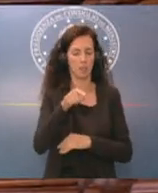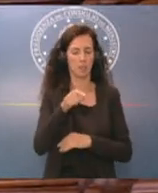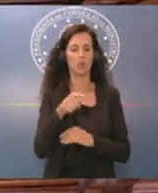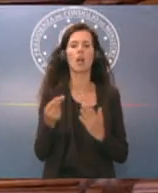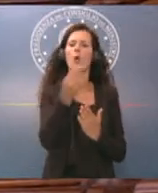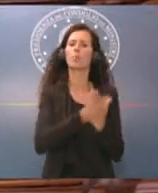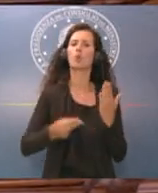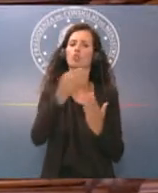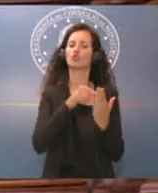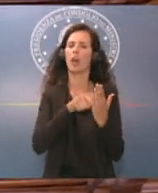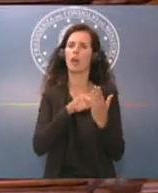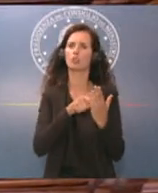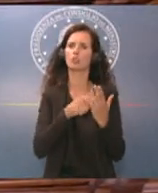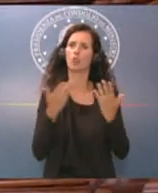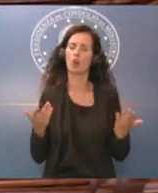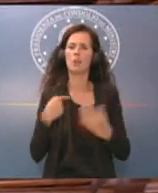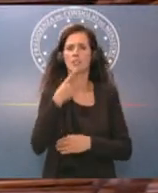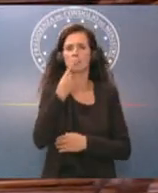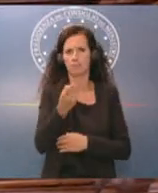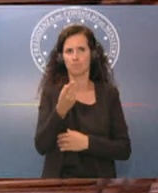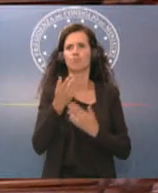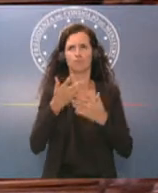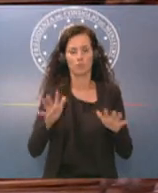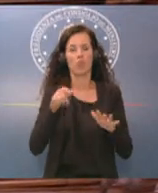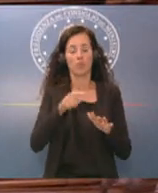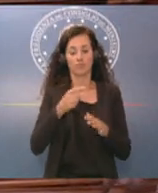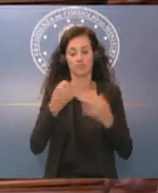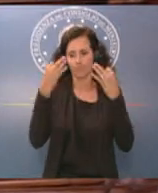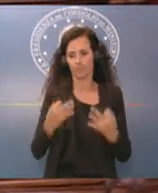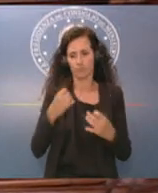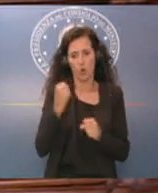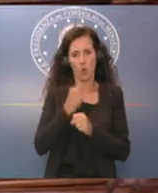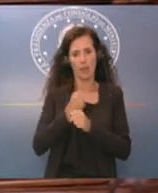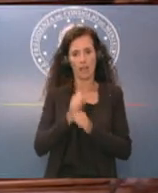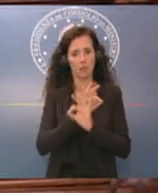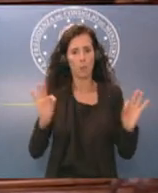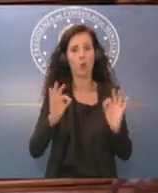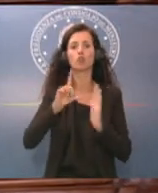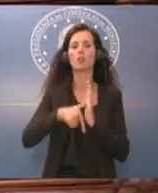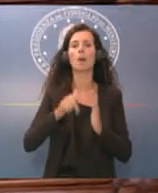che, come abbiamo detto, dovrebbe essere operativo entro 3 mesi.